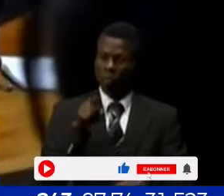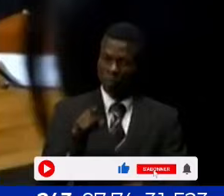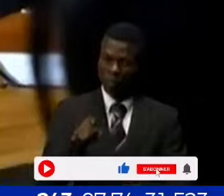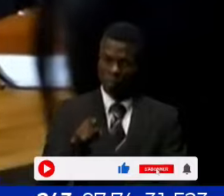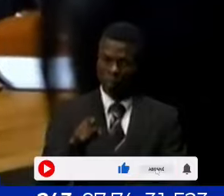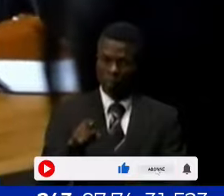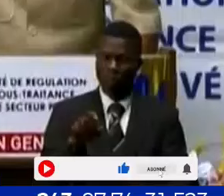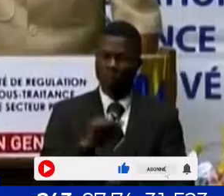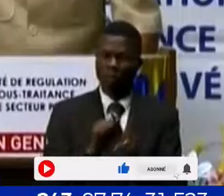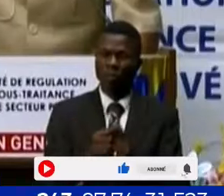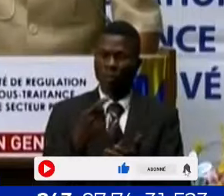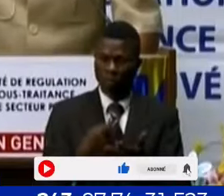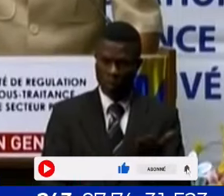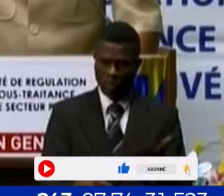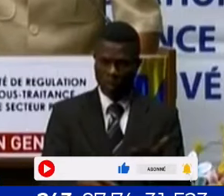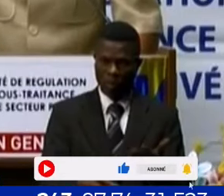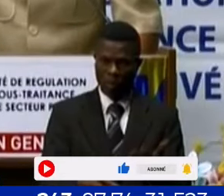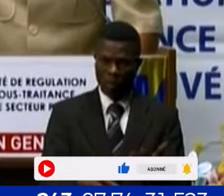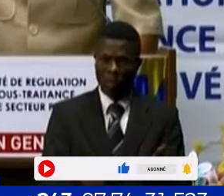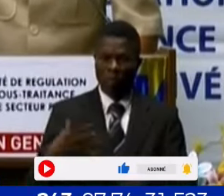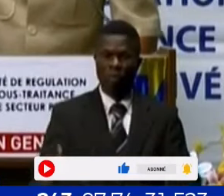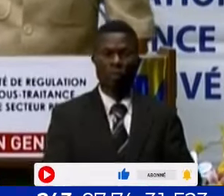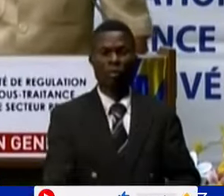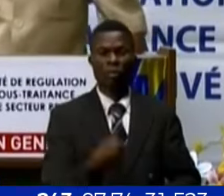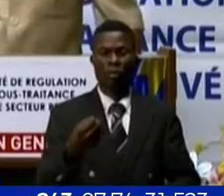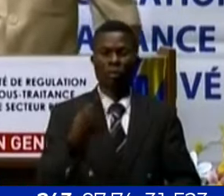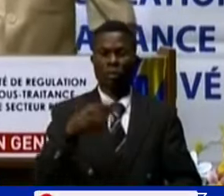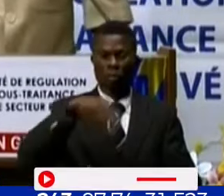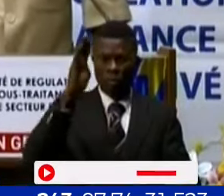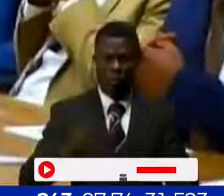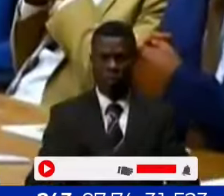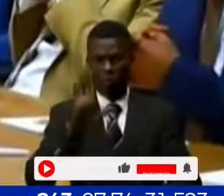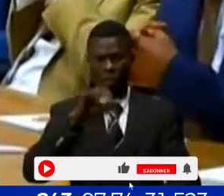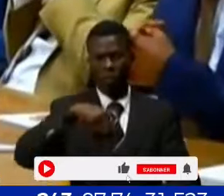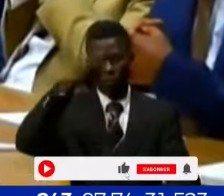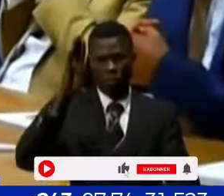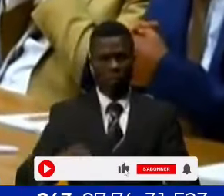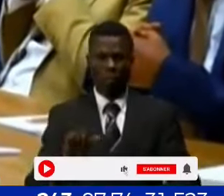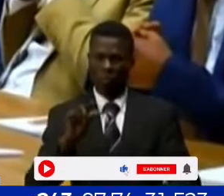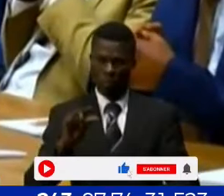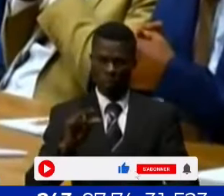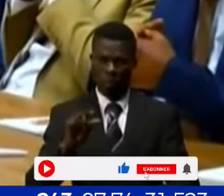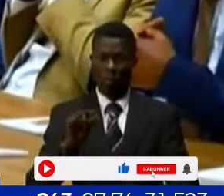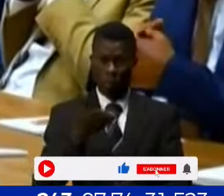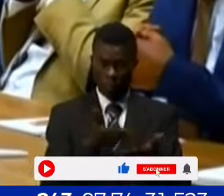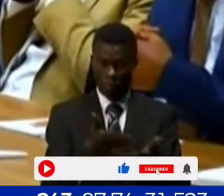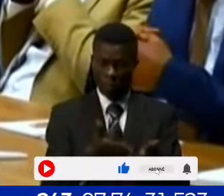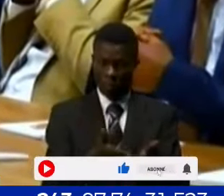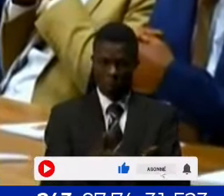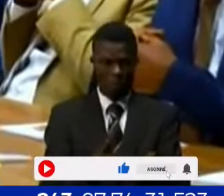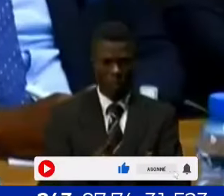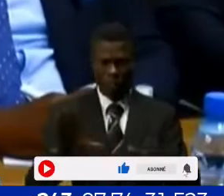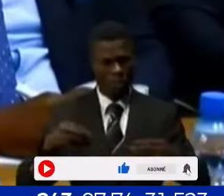les sous-traitants congolais qui prélèvent plutôt un pourcentage de 5%. Ça, ce sont des effets qui ne peuvent pas